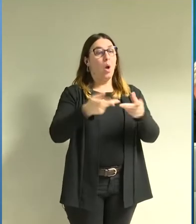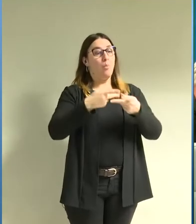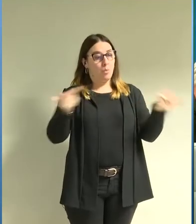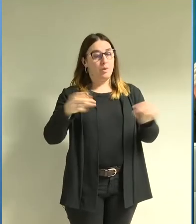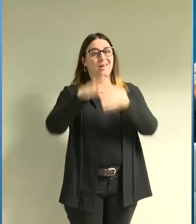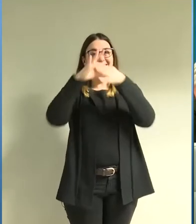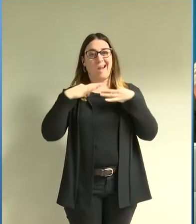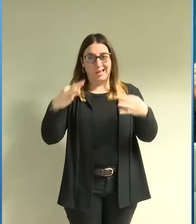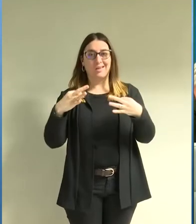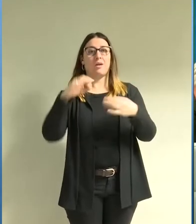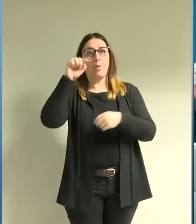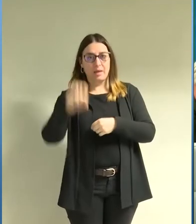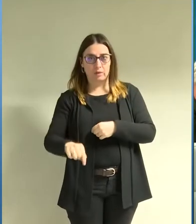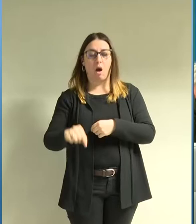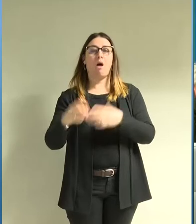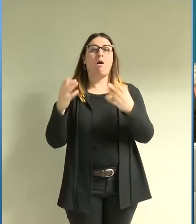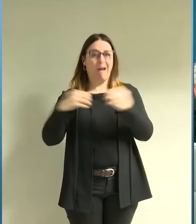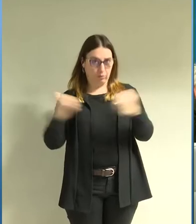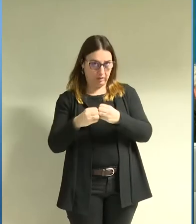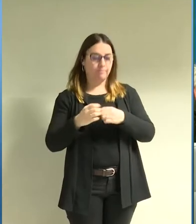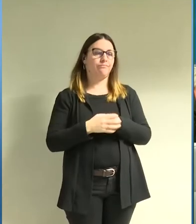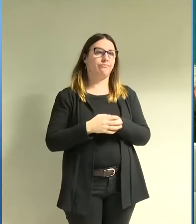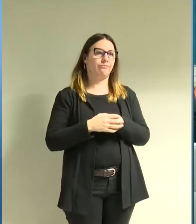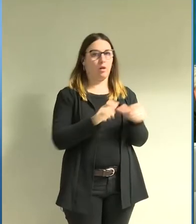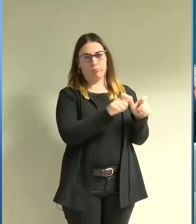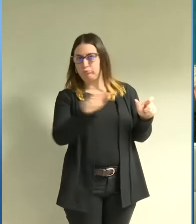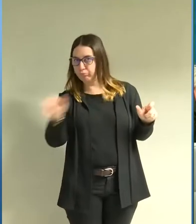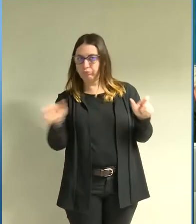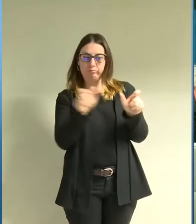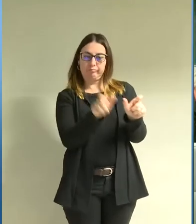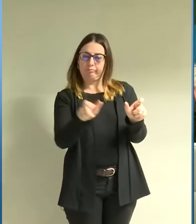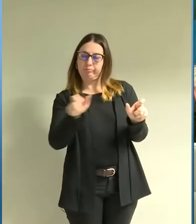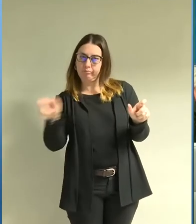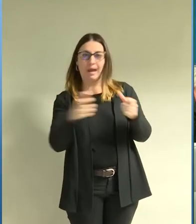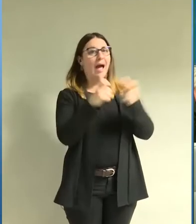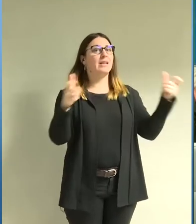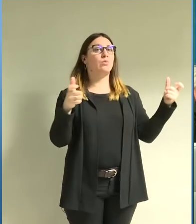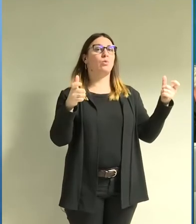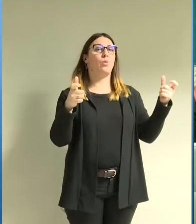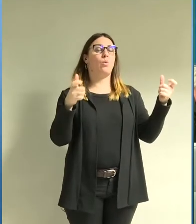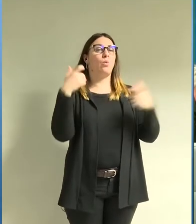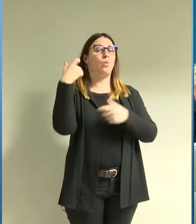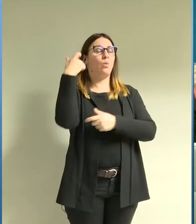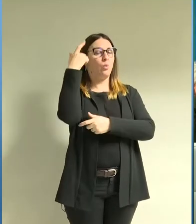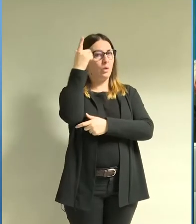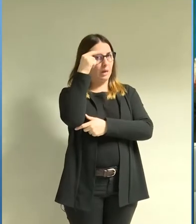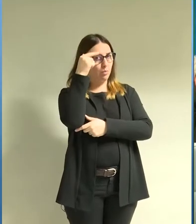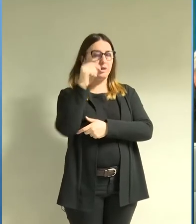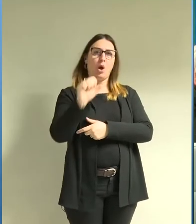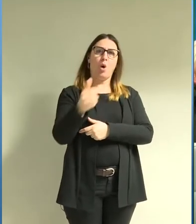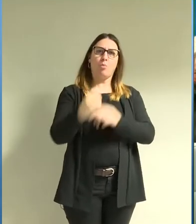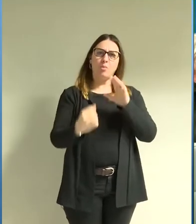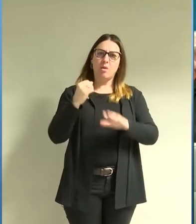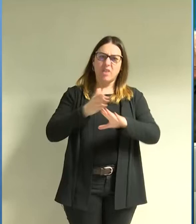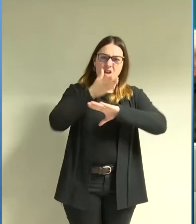et obligatoire donc la phrase devient l'école publique laïque gratuite et obligatoire l institution de la république qui intervient comme premier levier de réduction